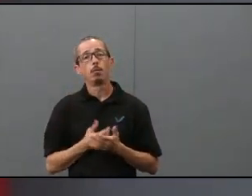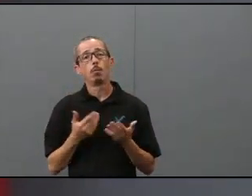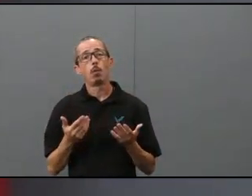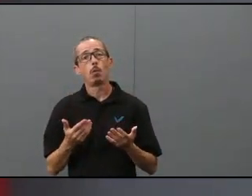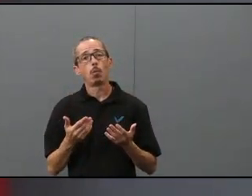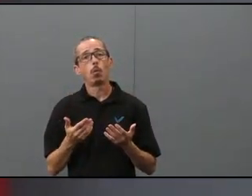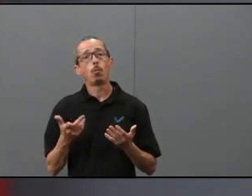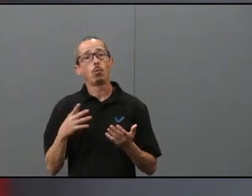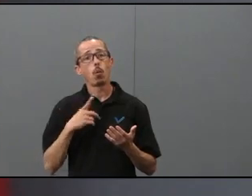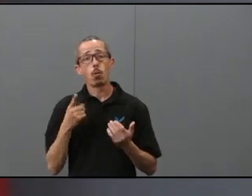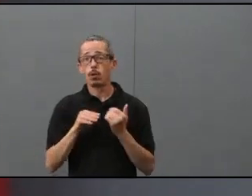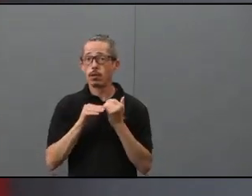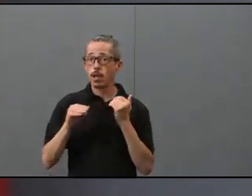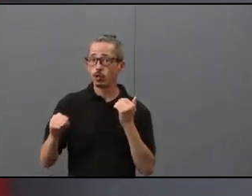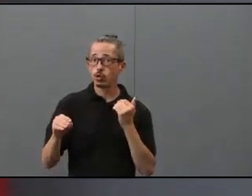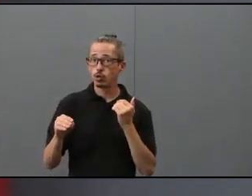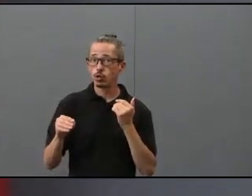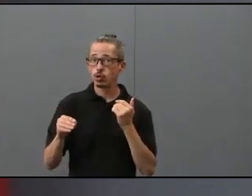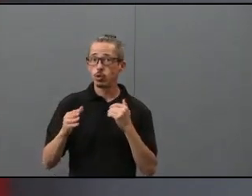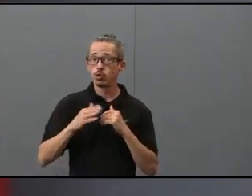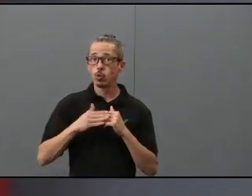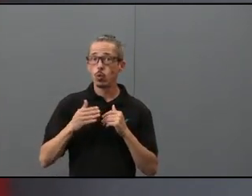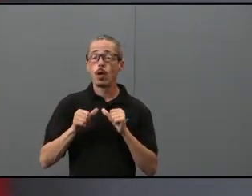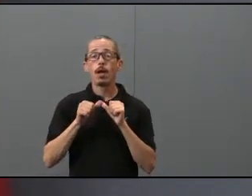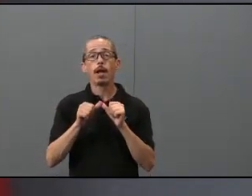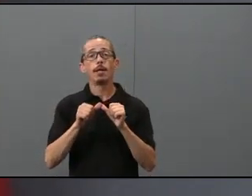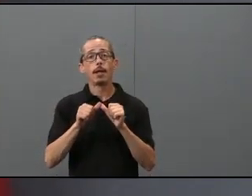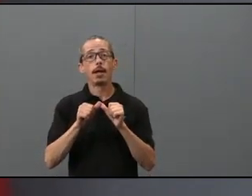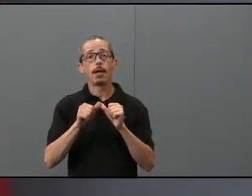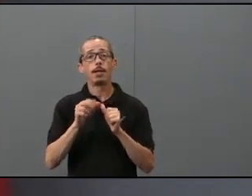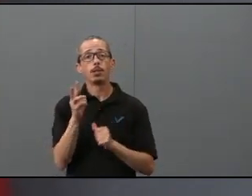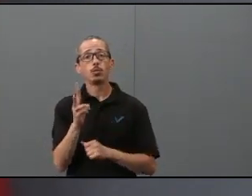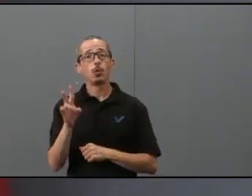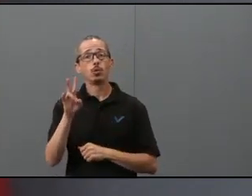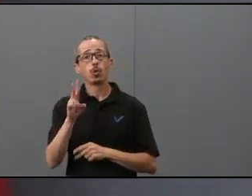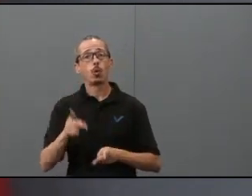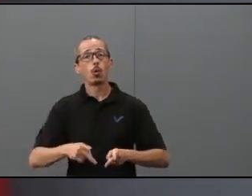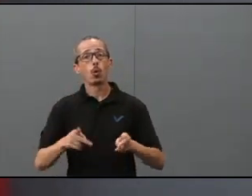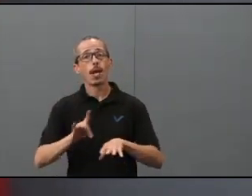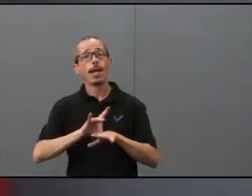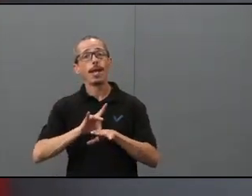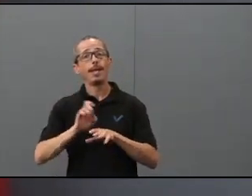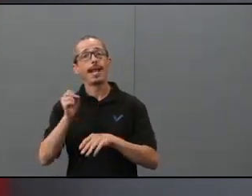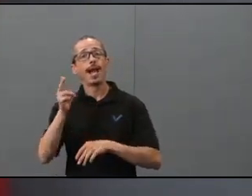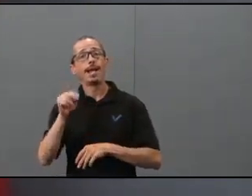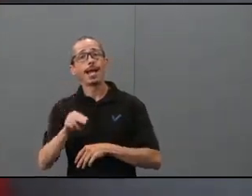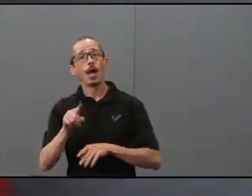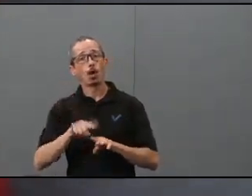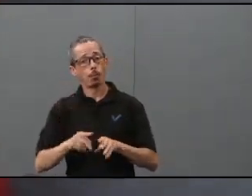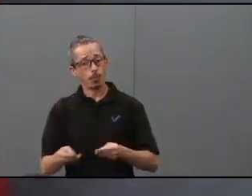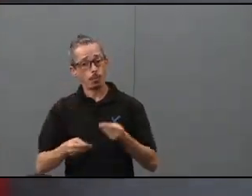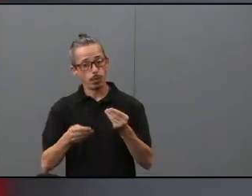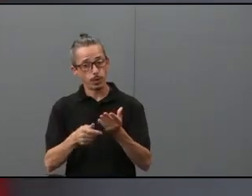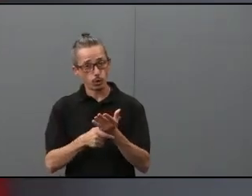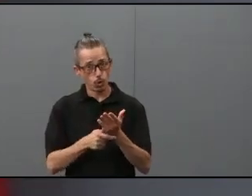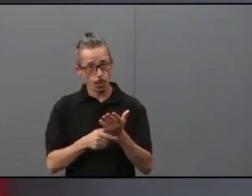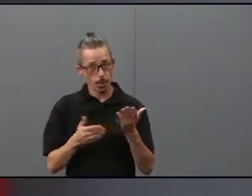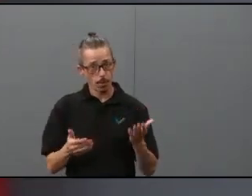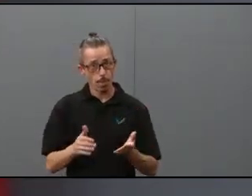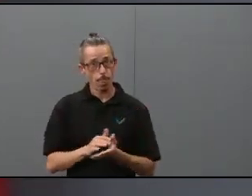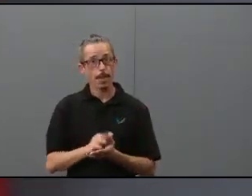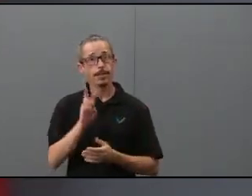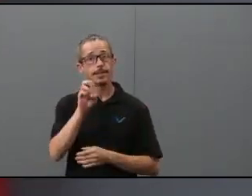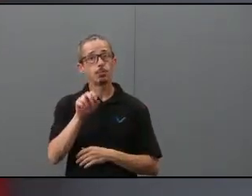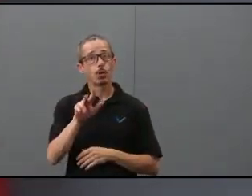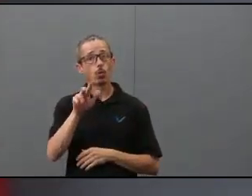comportant actuellement un étage sur les meubles situés au 67 rut terrien tels que déposés à